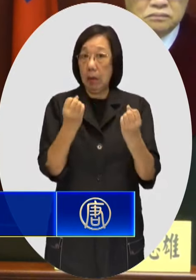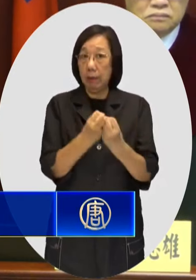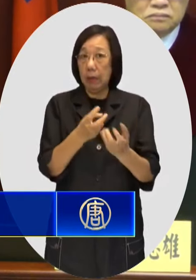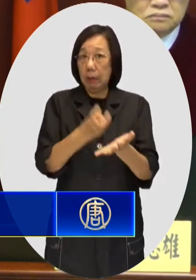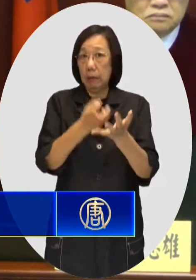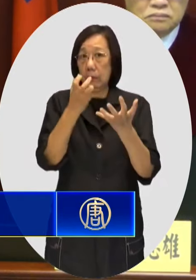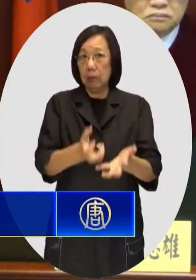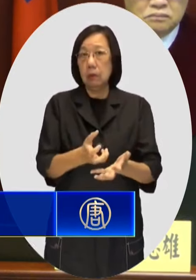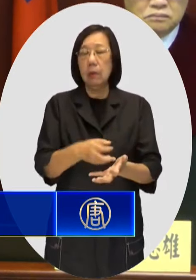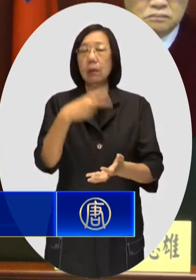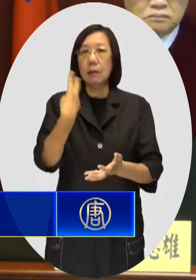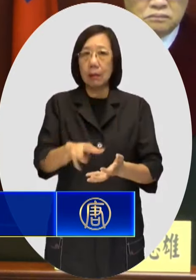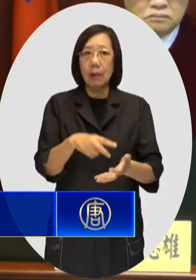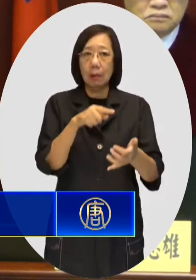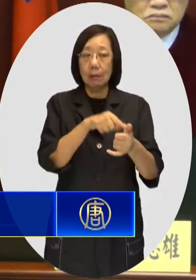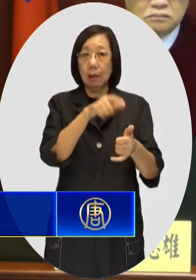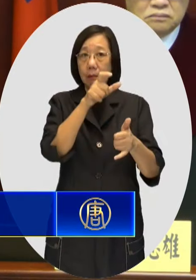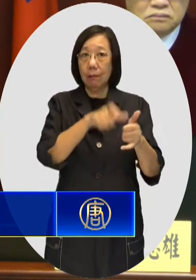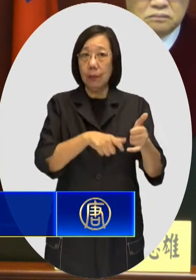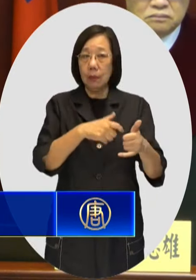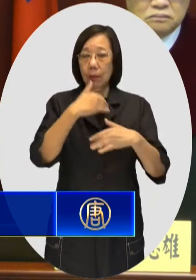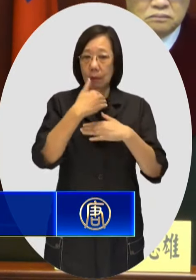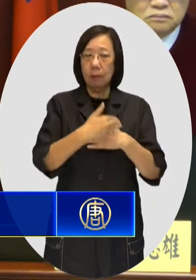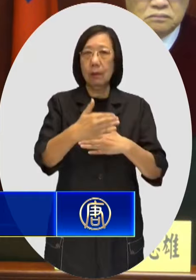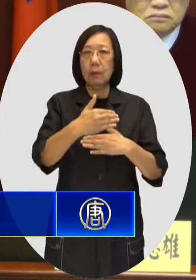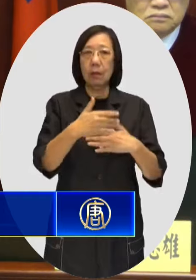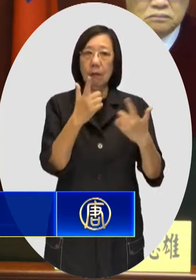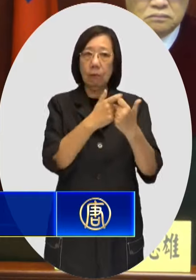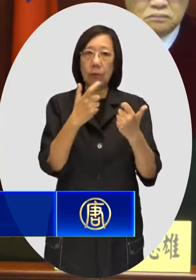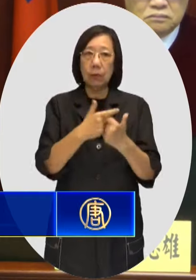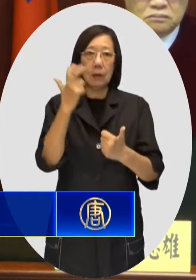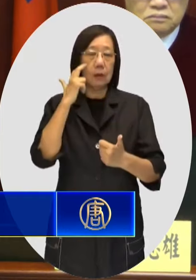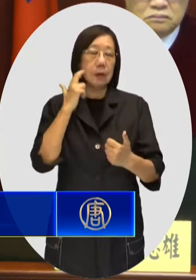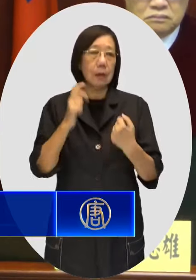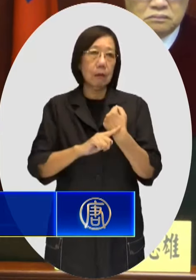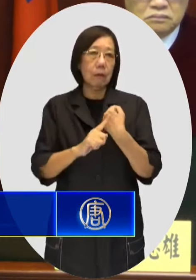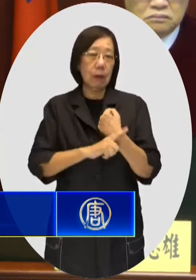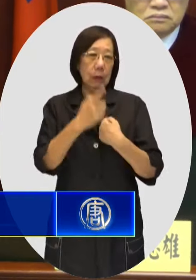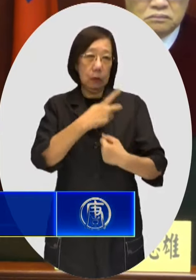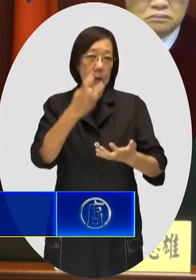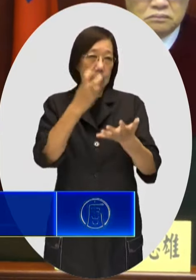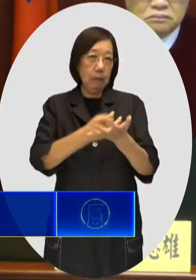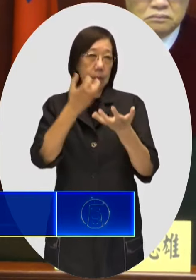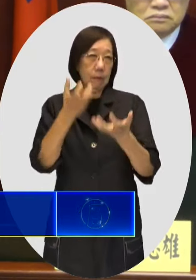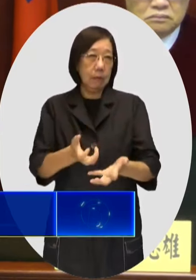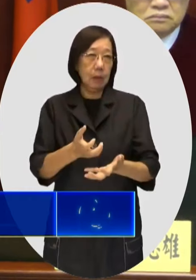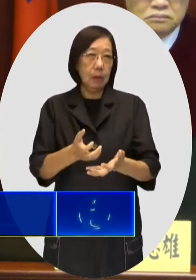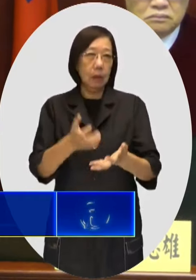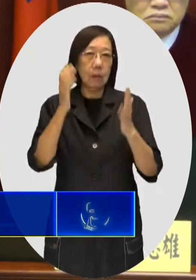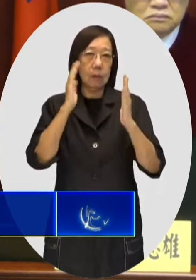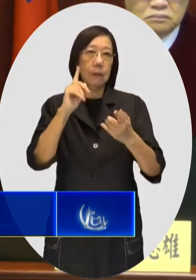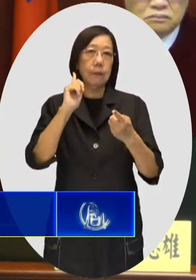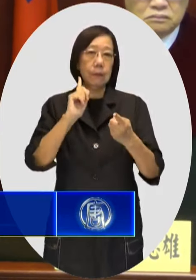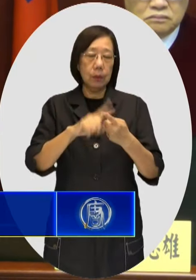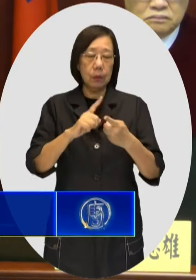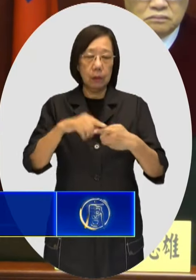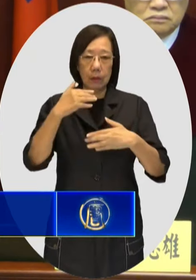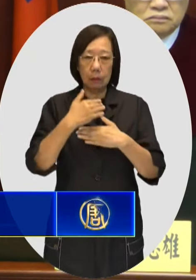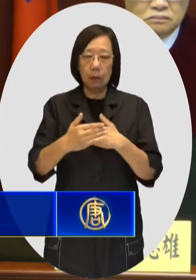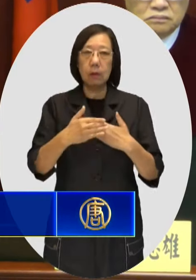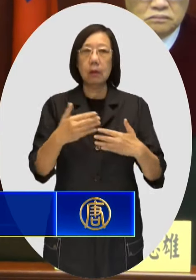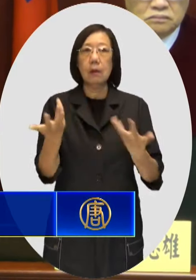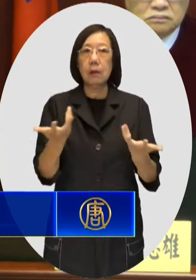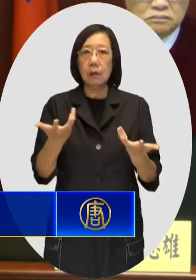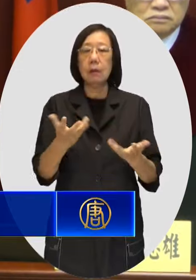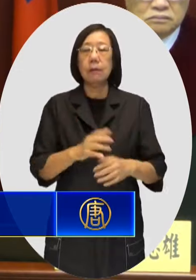重，且其刑事程序符合宪法最严密之正当法律程序要求之情